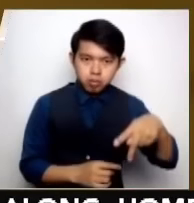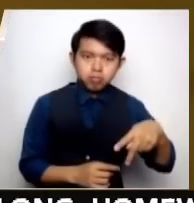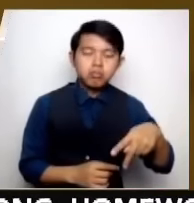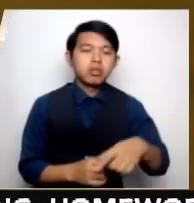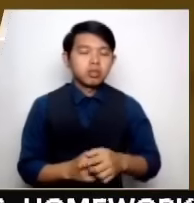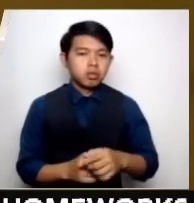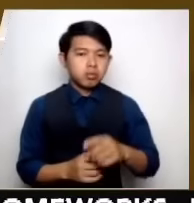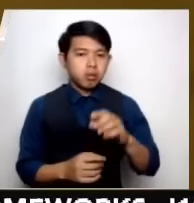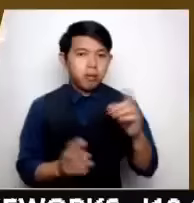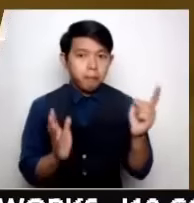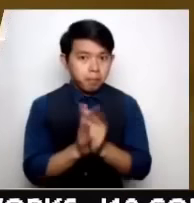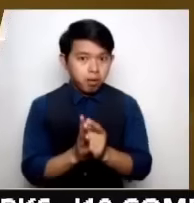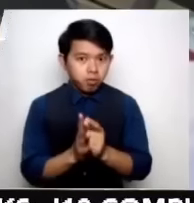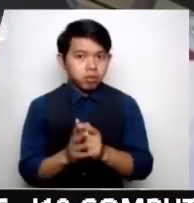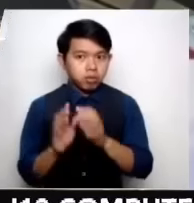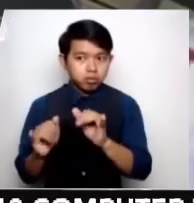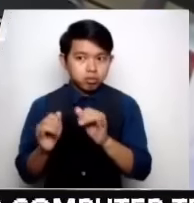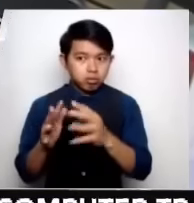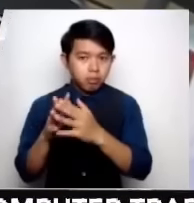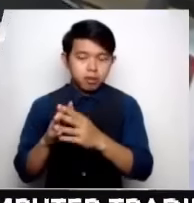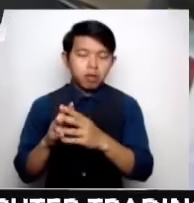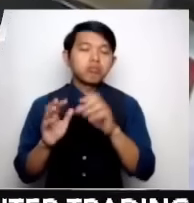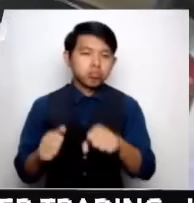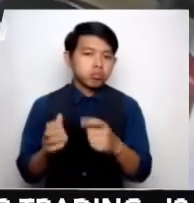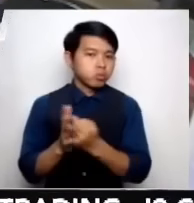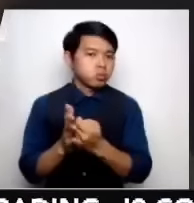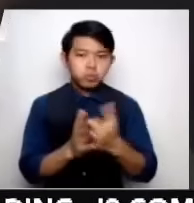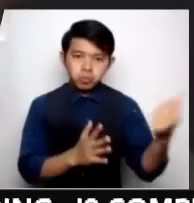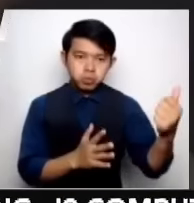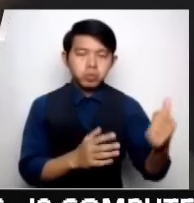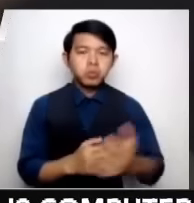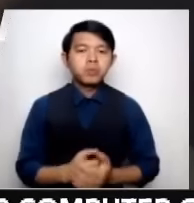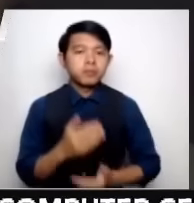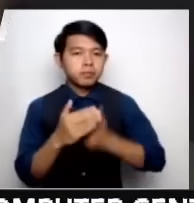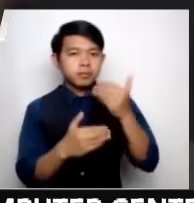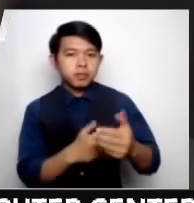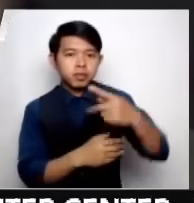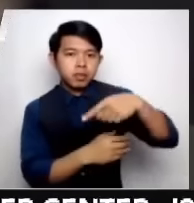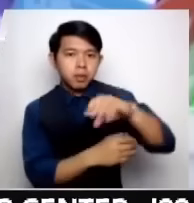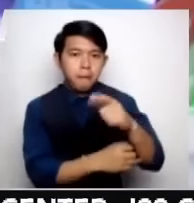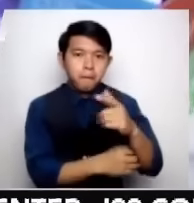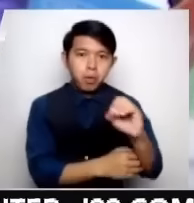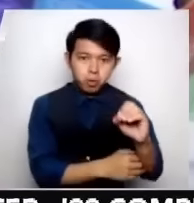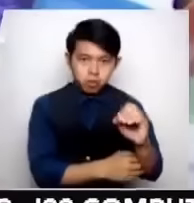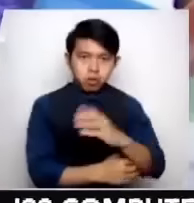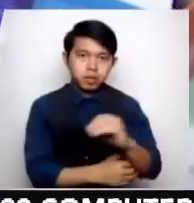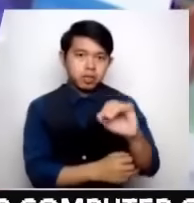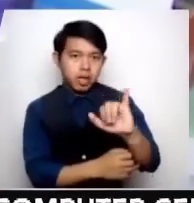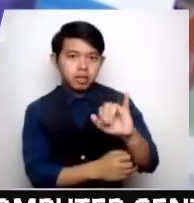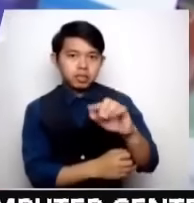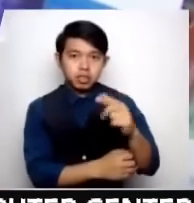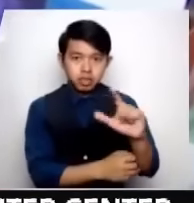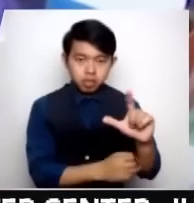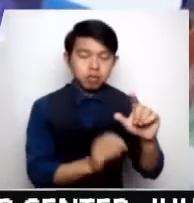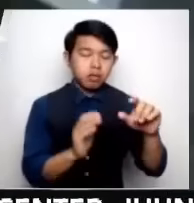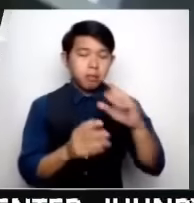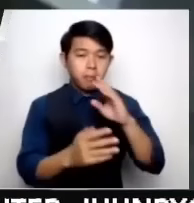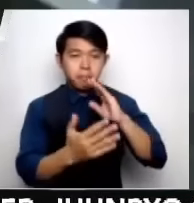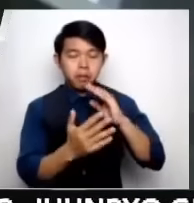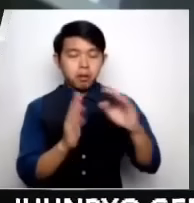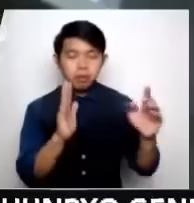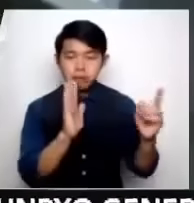Executive order na agarang nagbabawal sa Pogo at Internet Gaming License o IGL sa bansa, inilabas na. Darlene Kai, nagbabalita